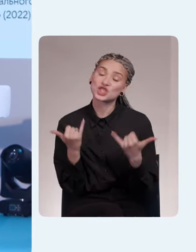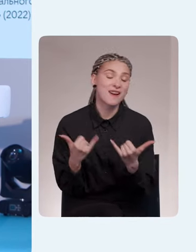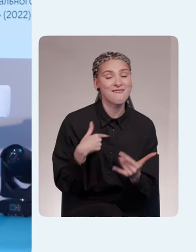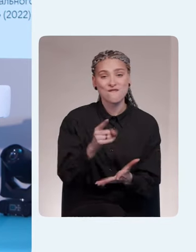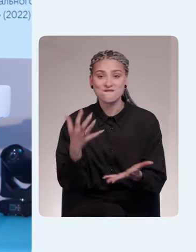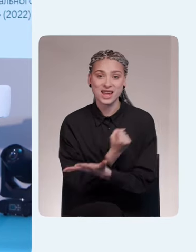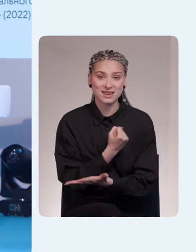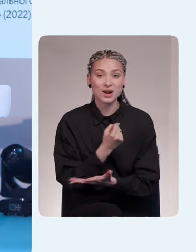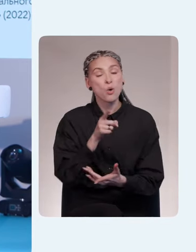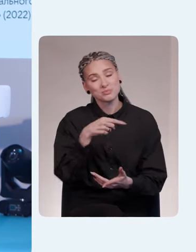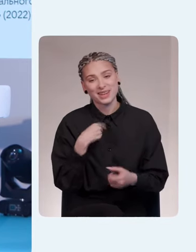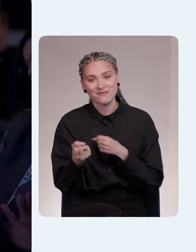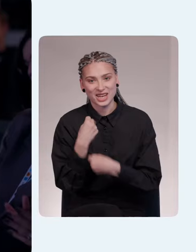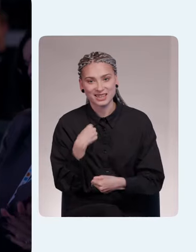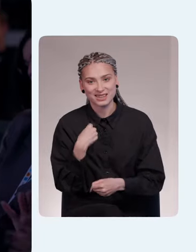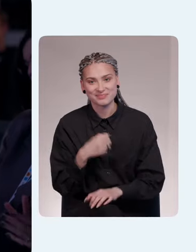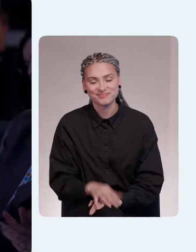игре. Да.